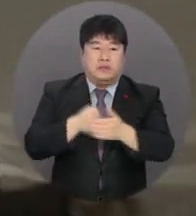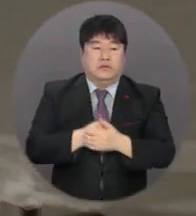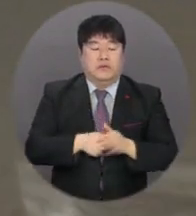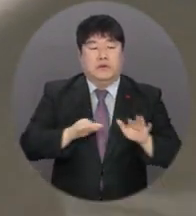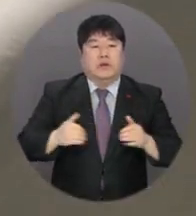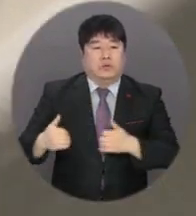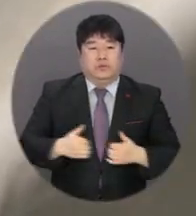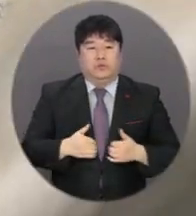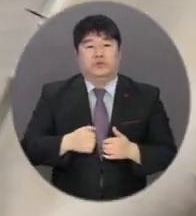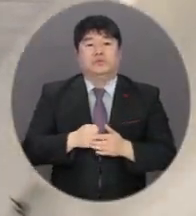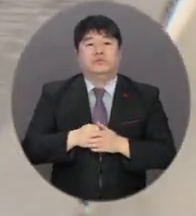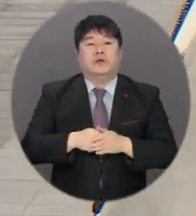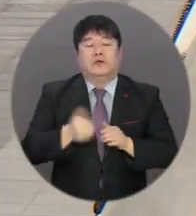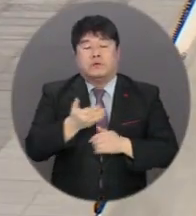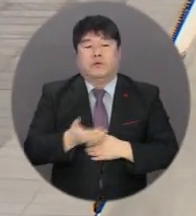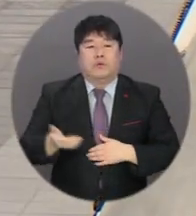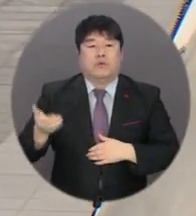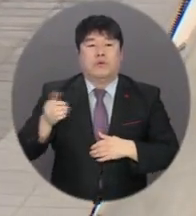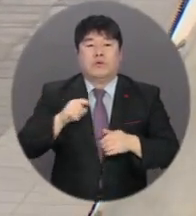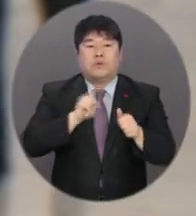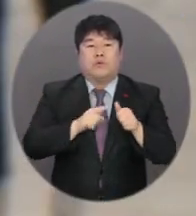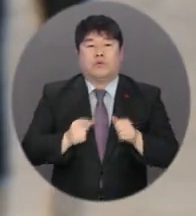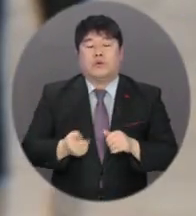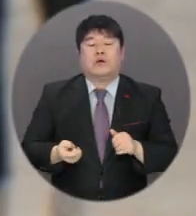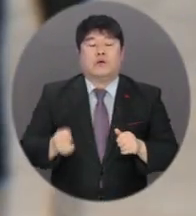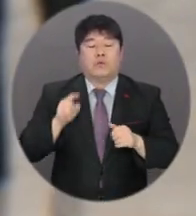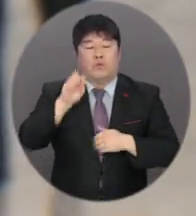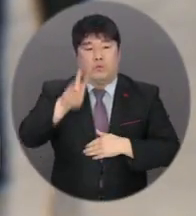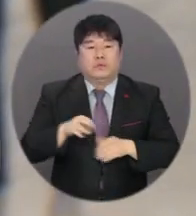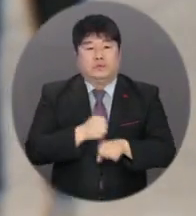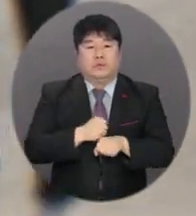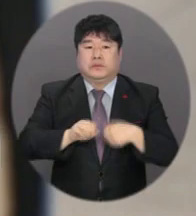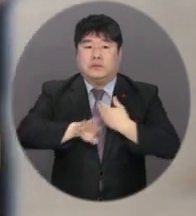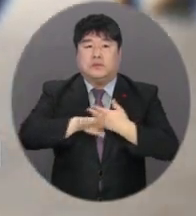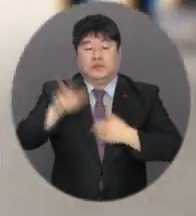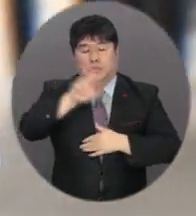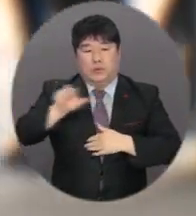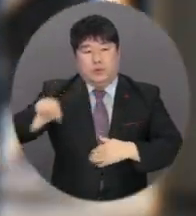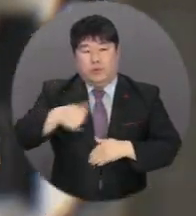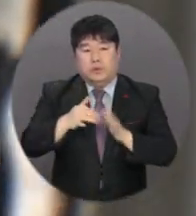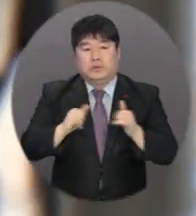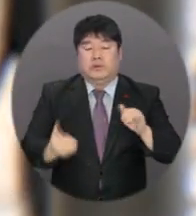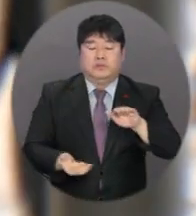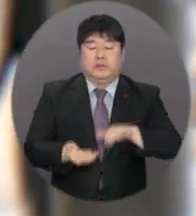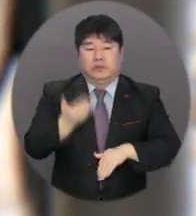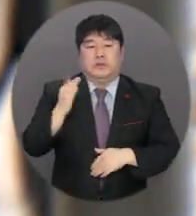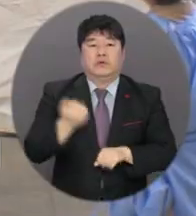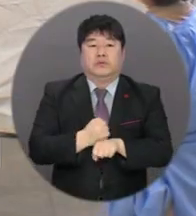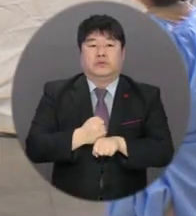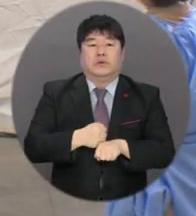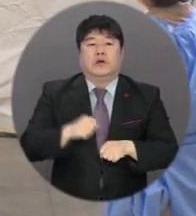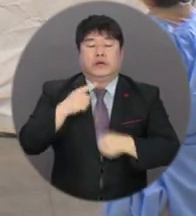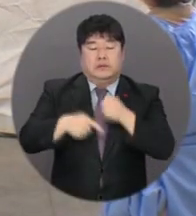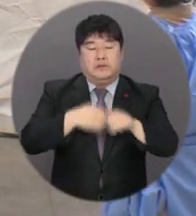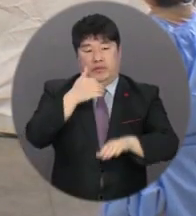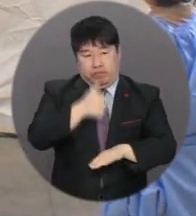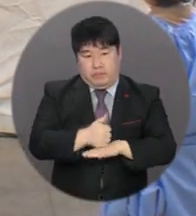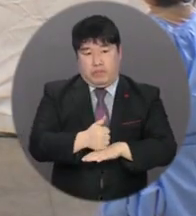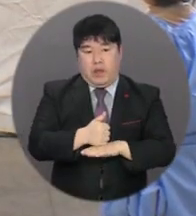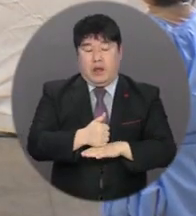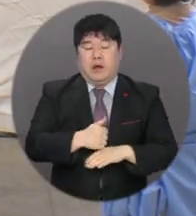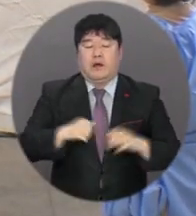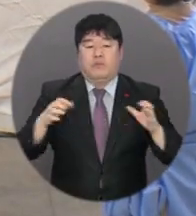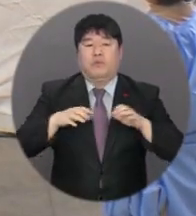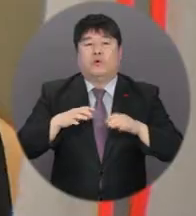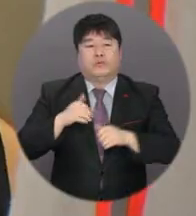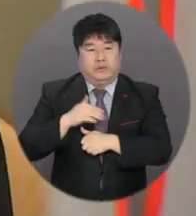주춤한 광주의 코로나 확산세와 달리 전국에선 500명 이상의 확진자가 나오고 있어 연말연시 모임 자제와 방역수칙 준수를